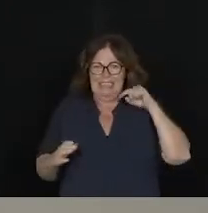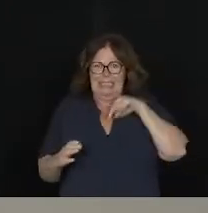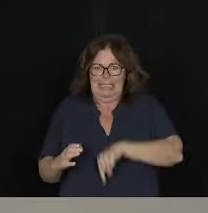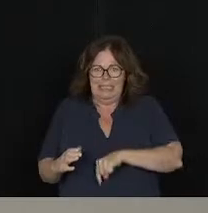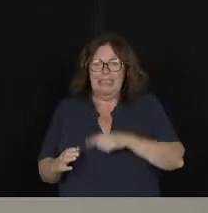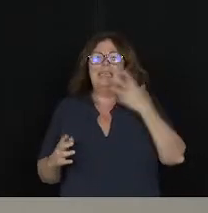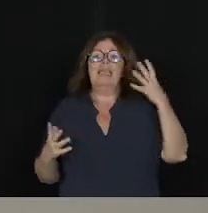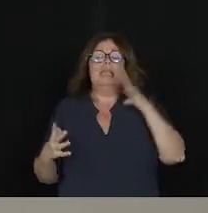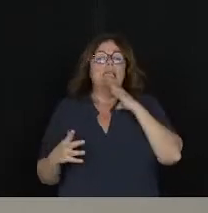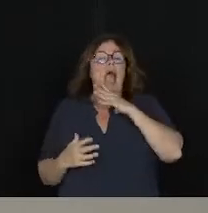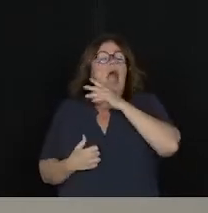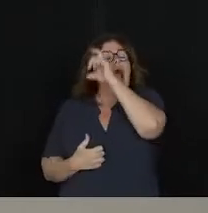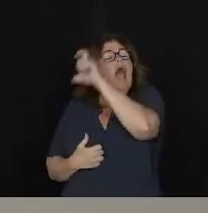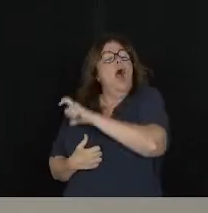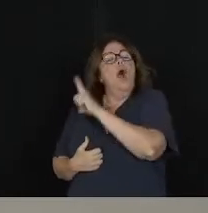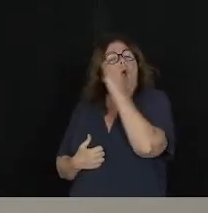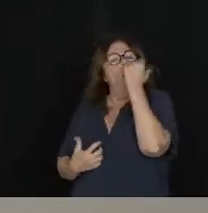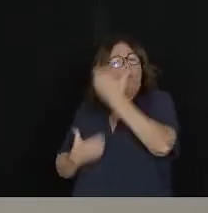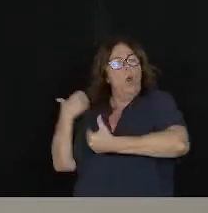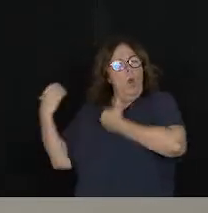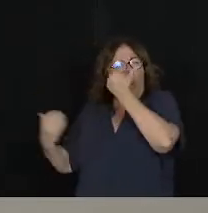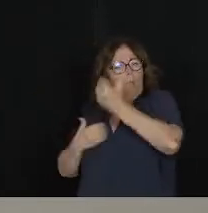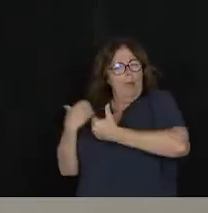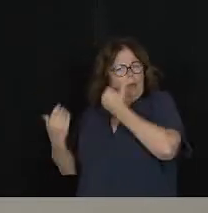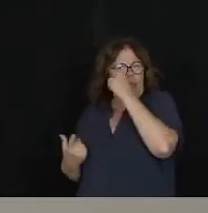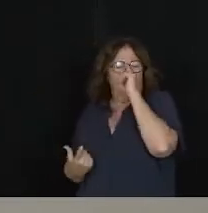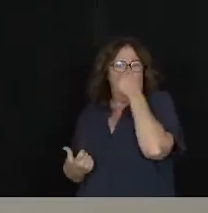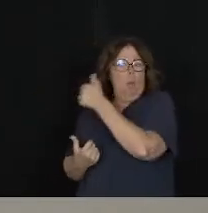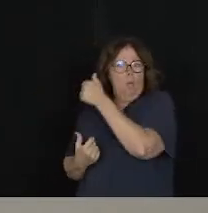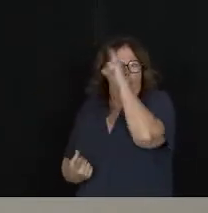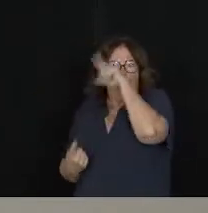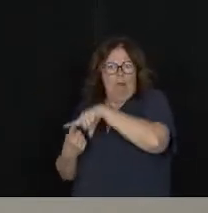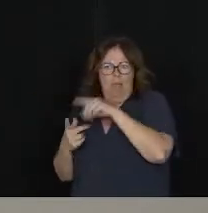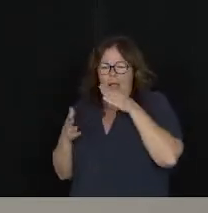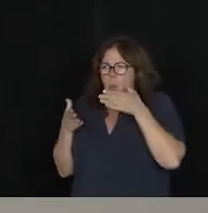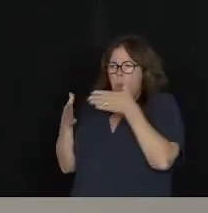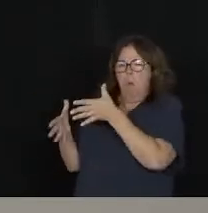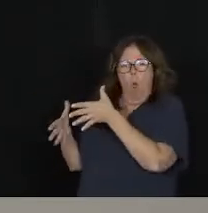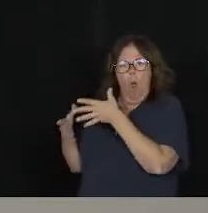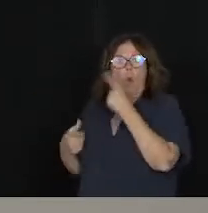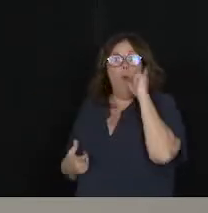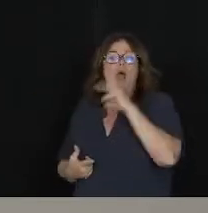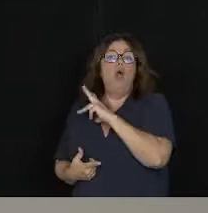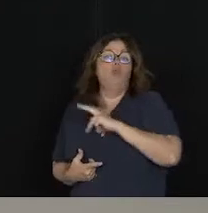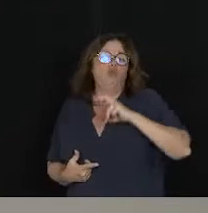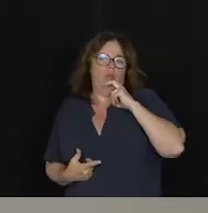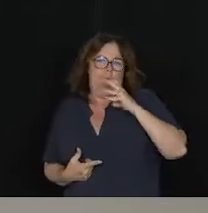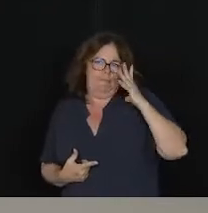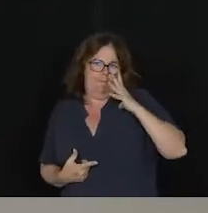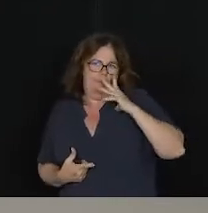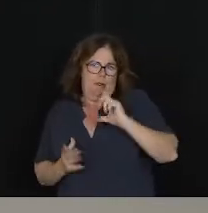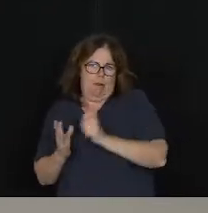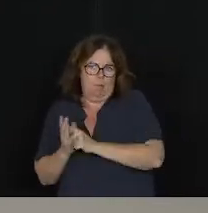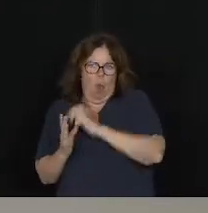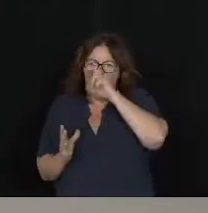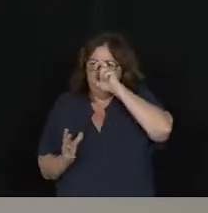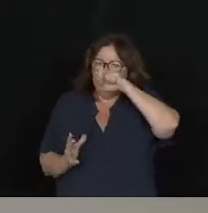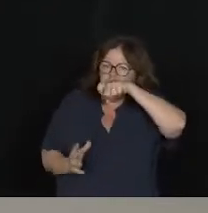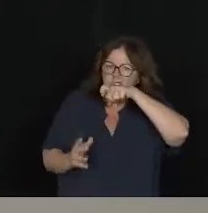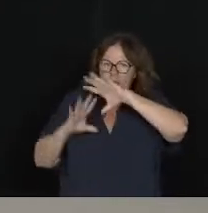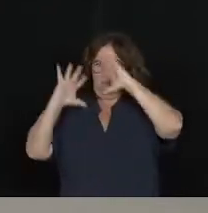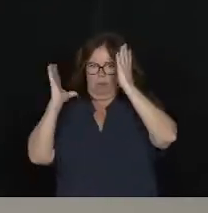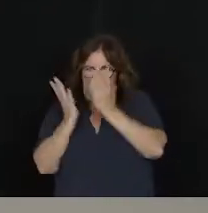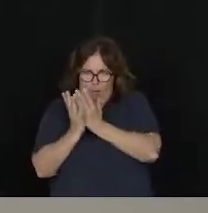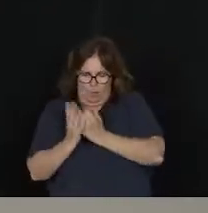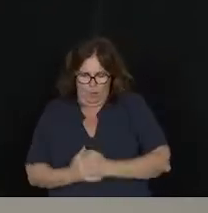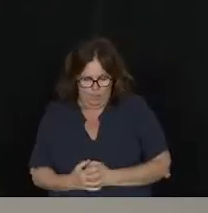marionnettiste racial, qui est la judaïté. Tout ça pour vous dire que le nazisme se présente donc comme une sorte